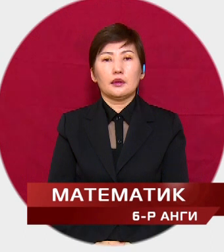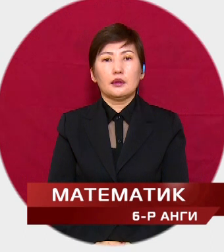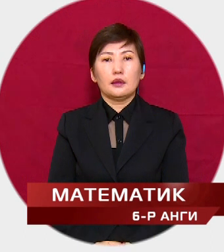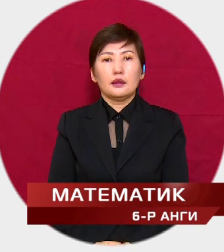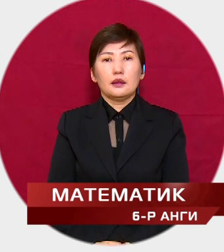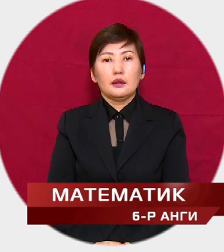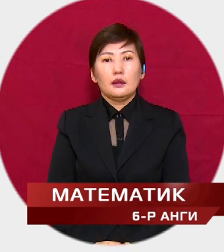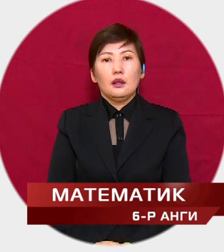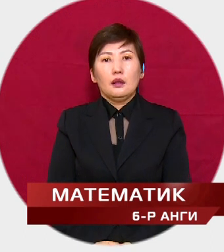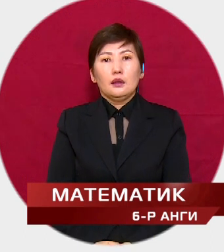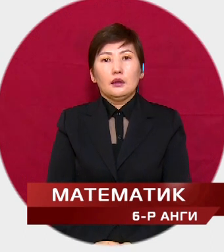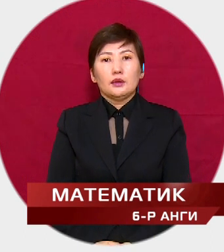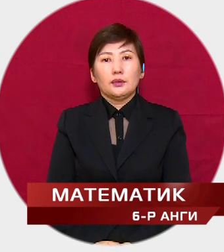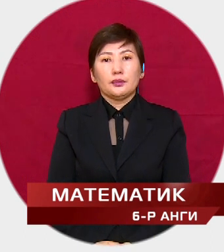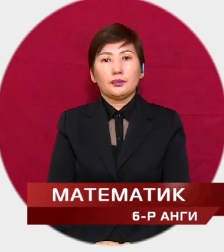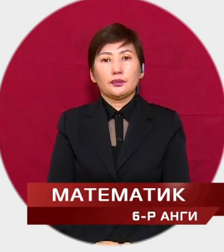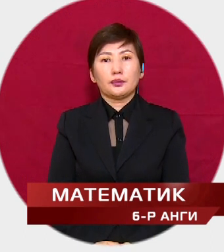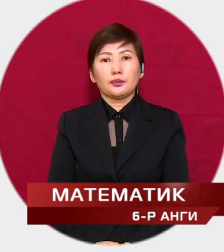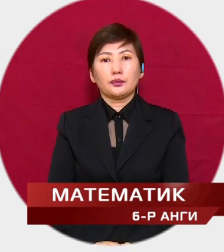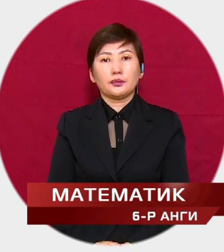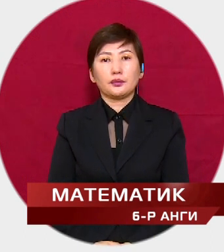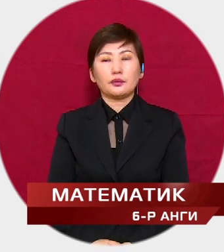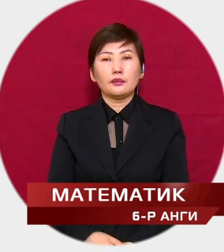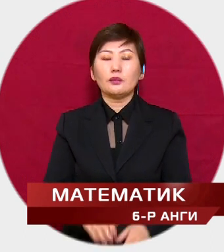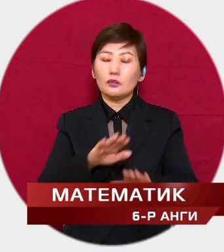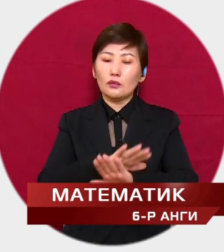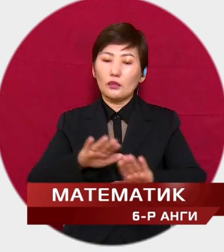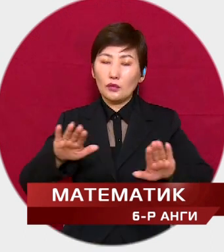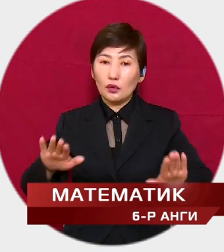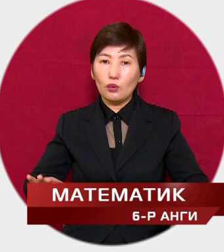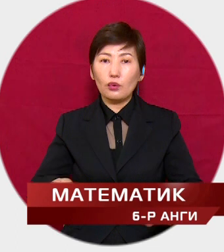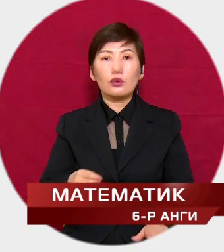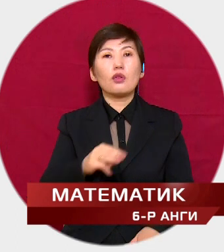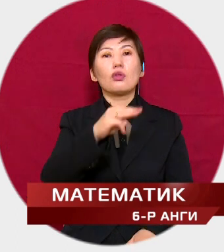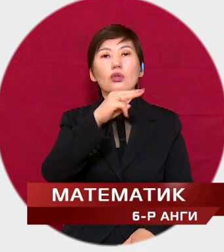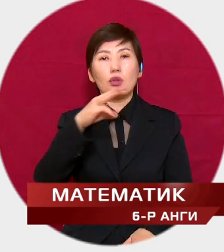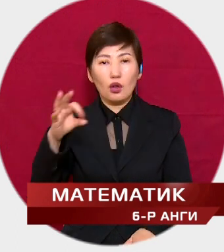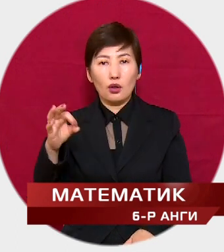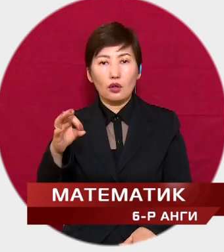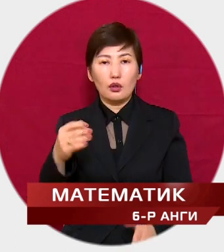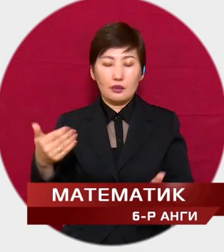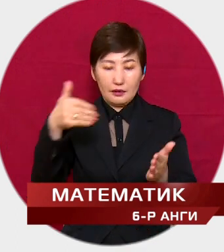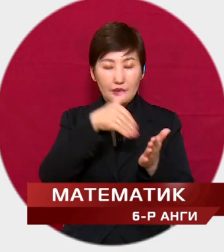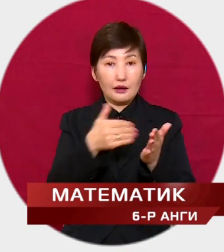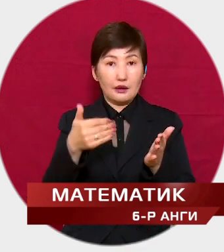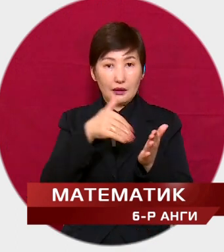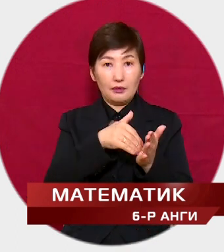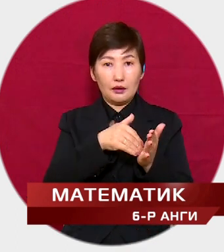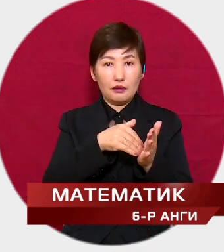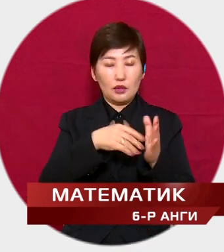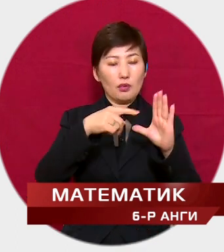За эндээс харах юм бол биднэрт сурагчдынхаа тоог буюу давтамжаан бол одоо энэ